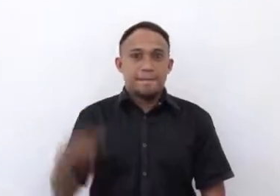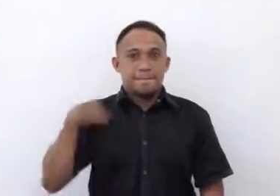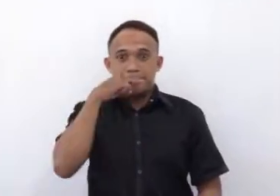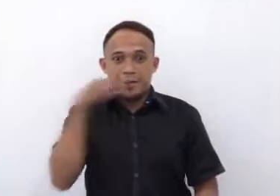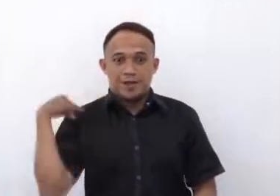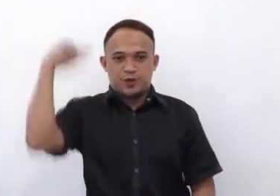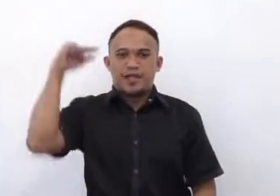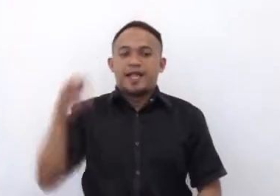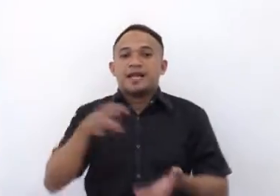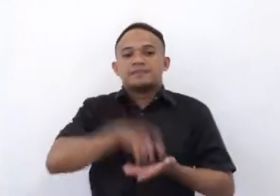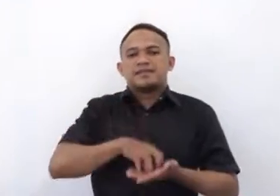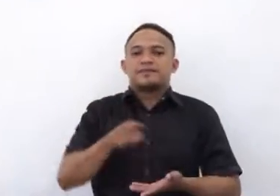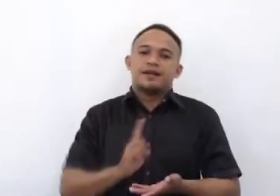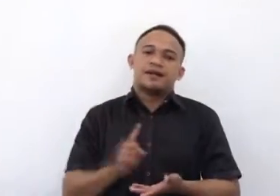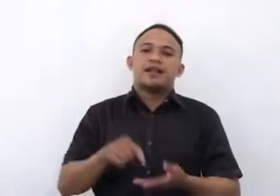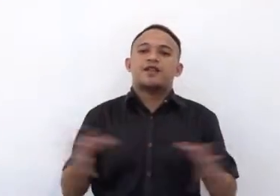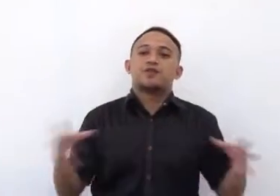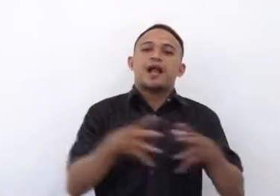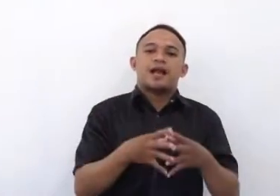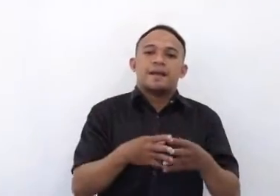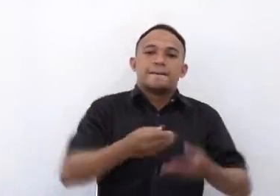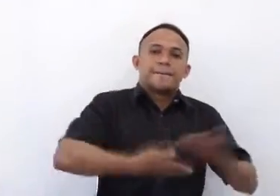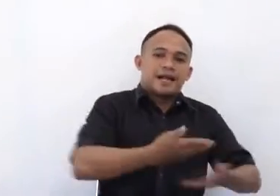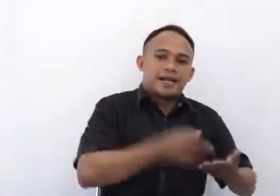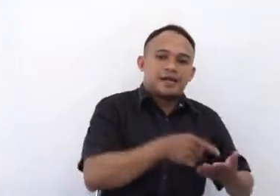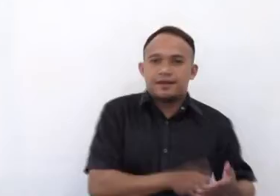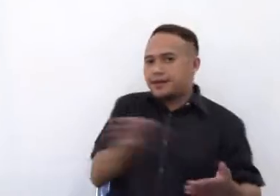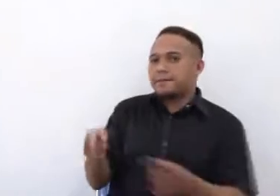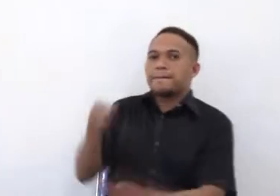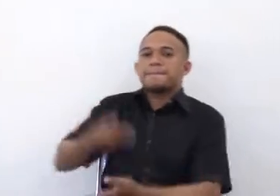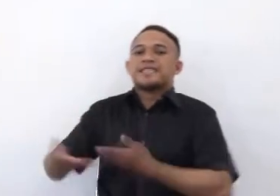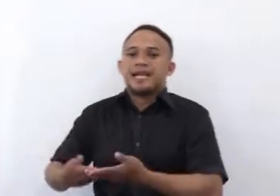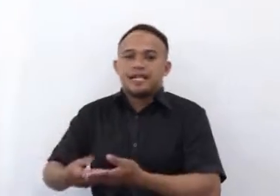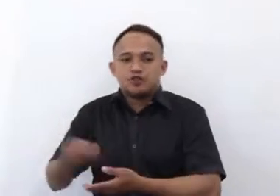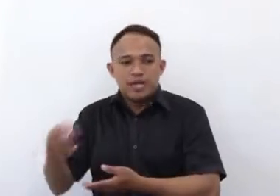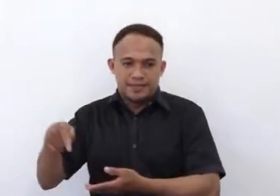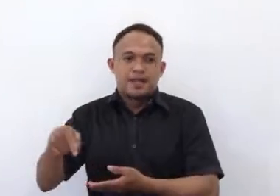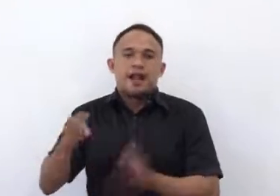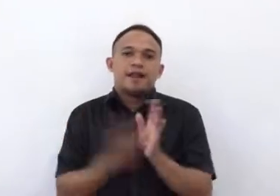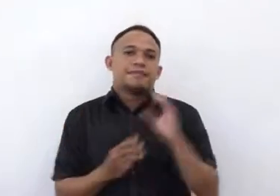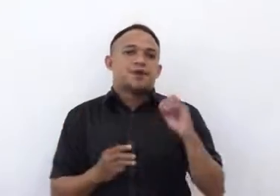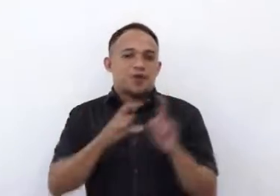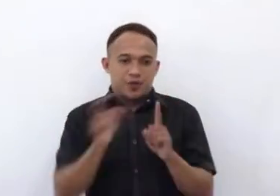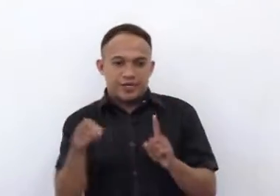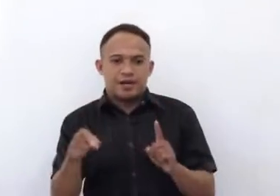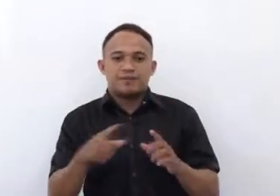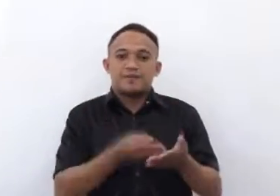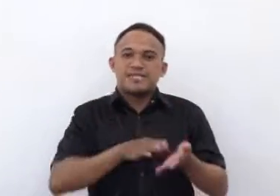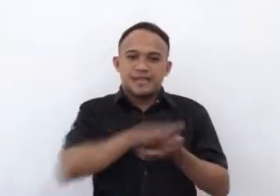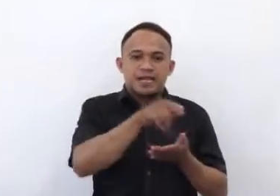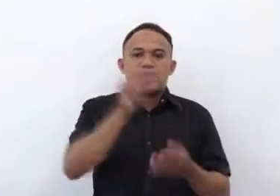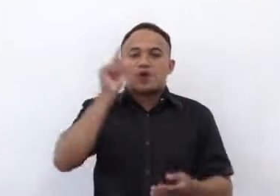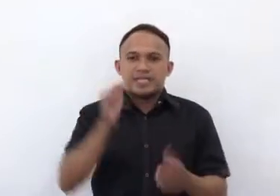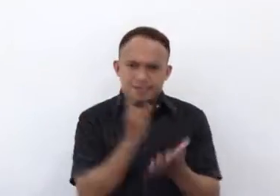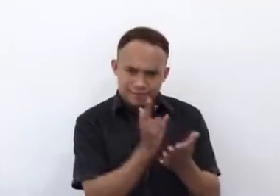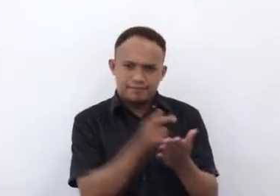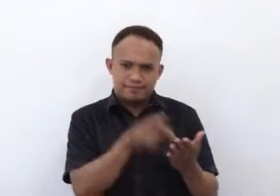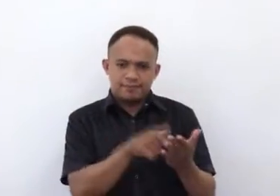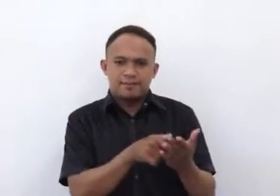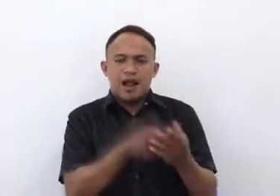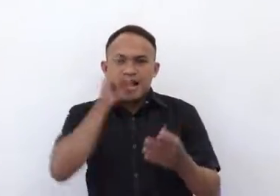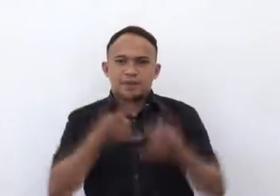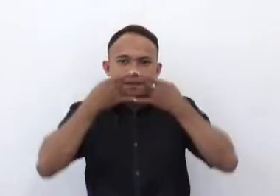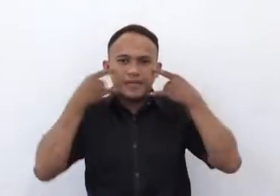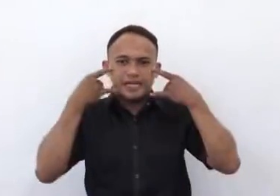Petugas juga ikut membagikan masker bagi penjual dan pembeli yang tidak menggunakan masker. Rusli berharap